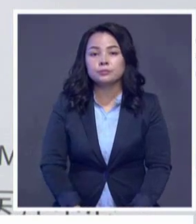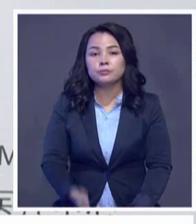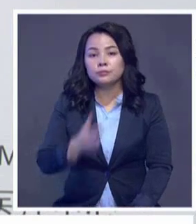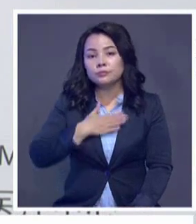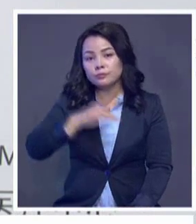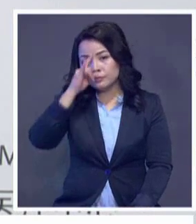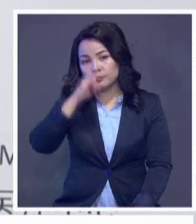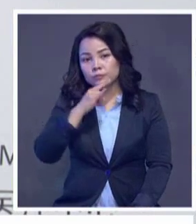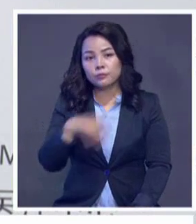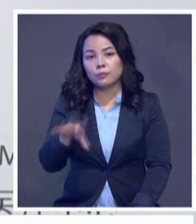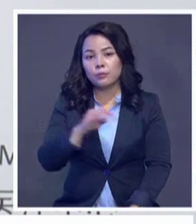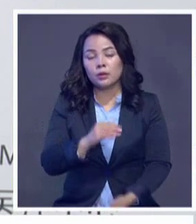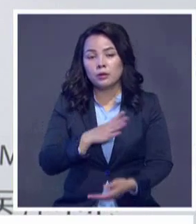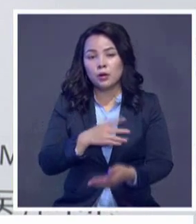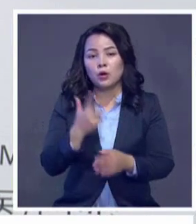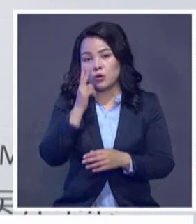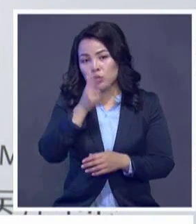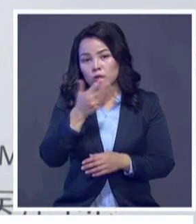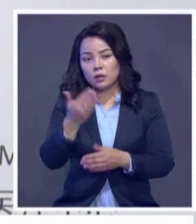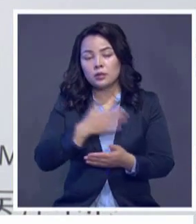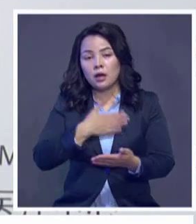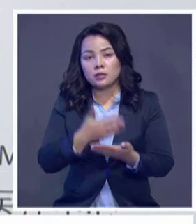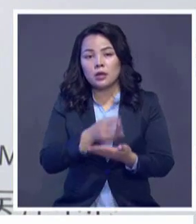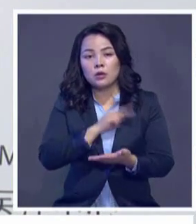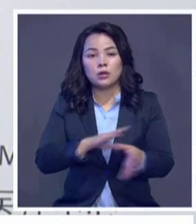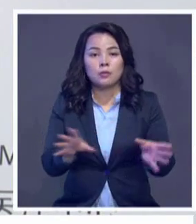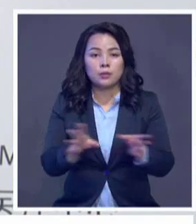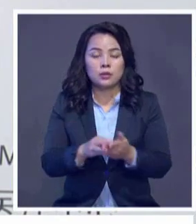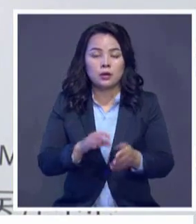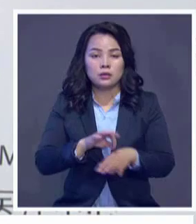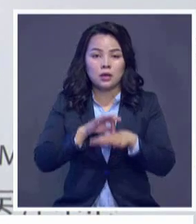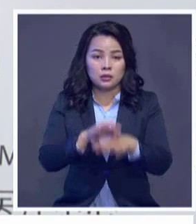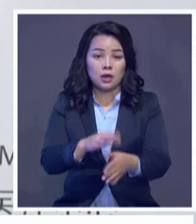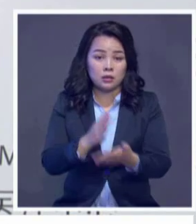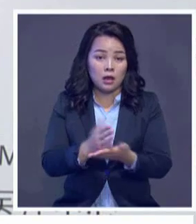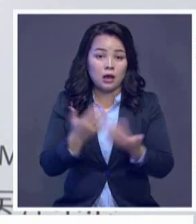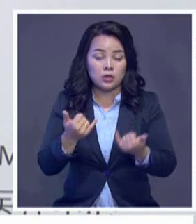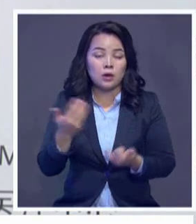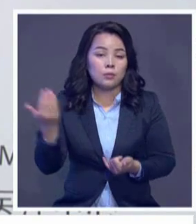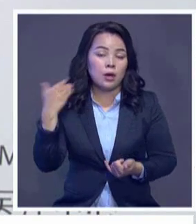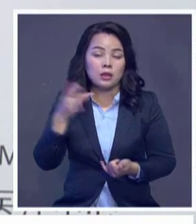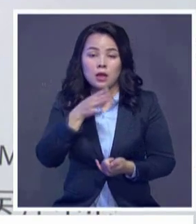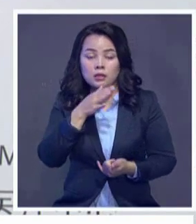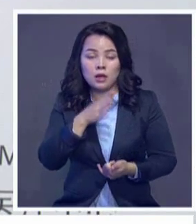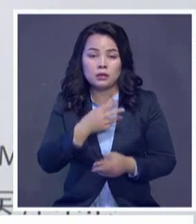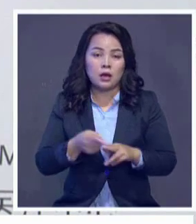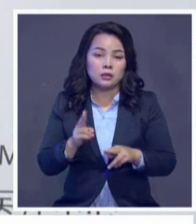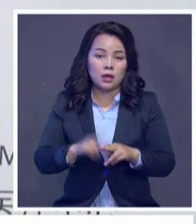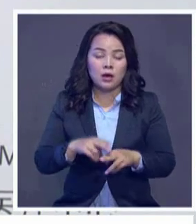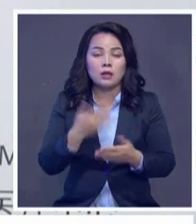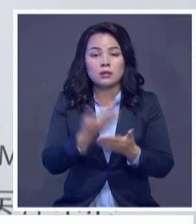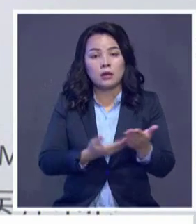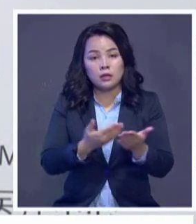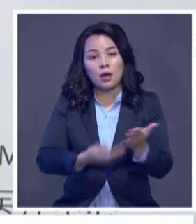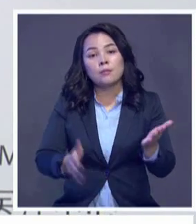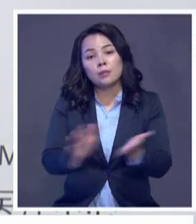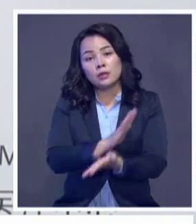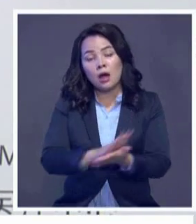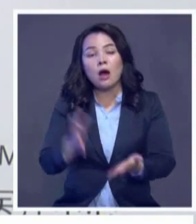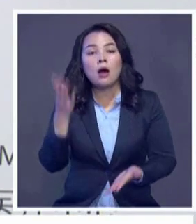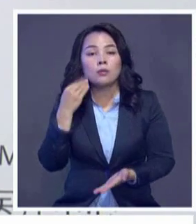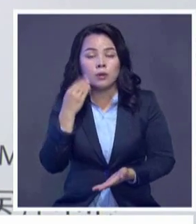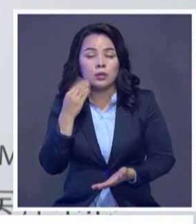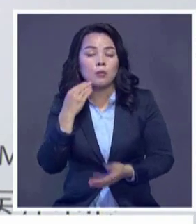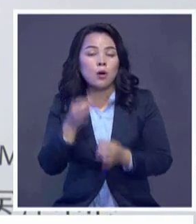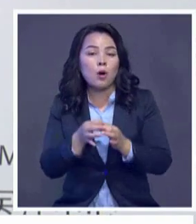Біз қазақстандық қормен осымен 3 жыл сенімді серіктес ретінде жұмыс істеп келеміз. Алдыңғы жылдары тегін консультацияларды Алматы мен